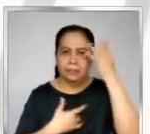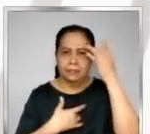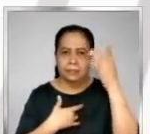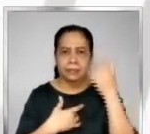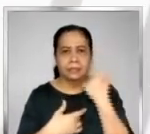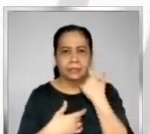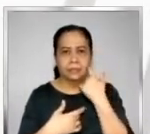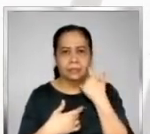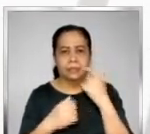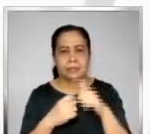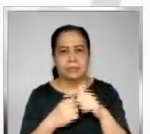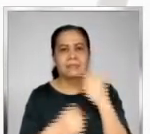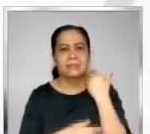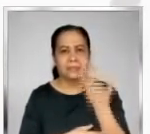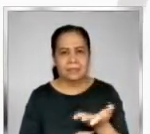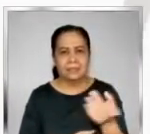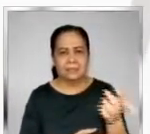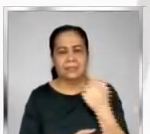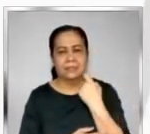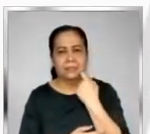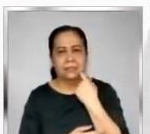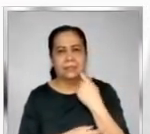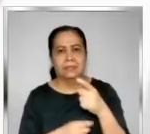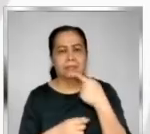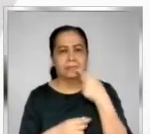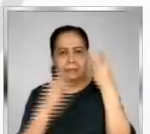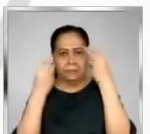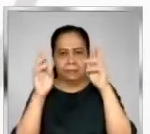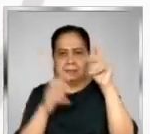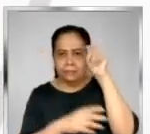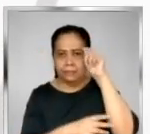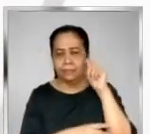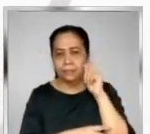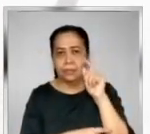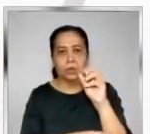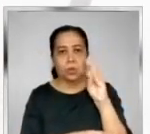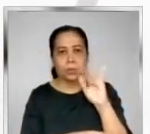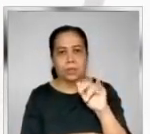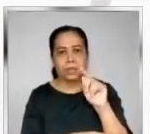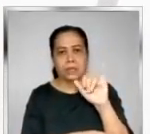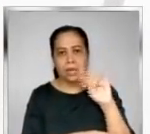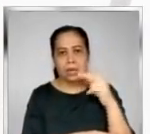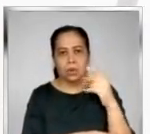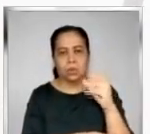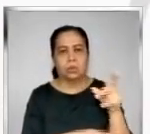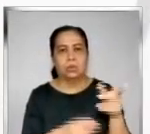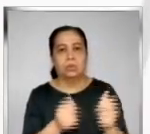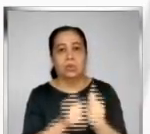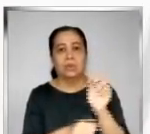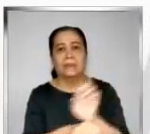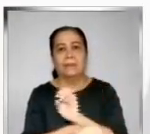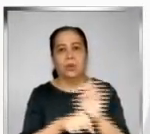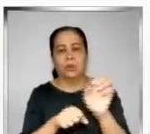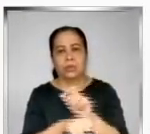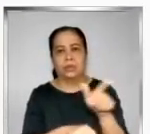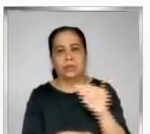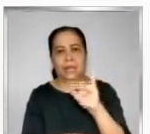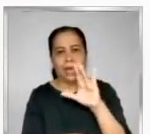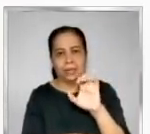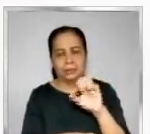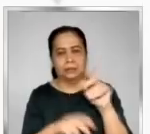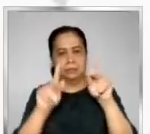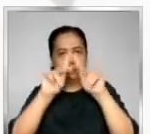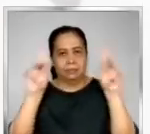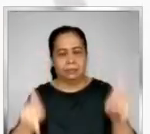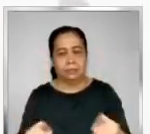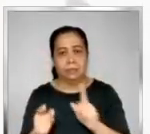na ayon dito kay Mayor Bianco. Ito ay pao mga empleyado ng ice plant. Ayon naman sa isang napausap nating emergency worker